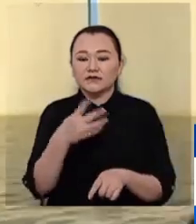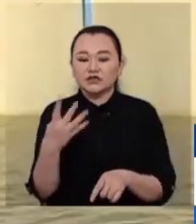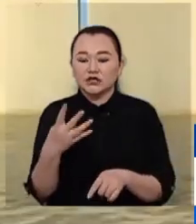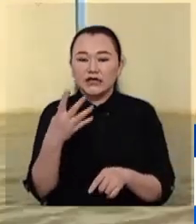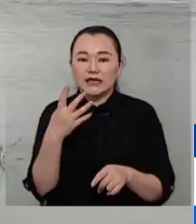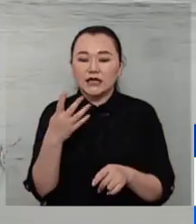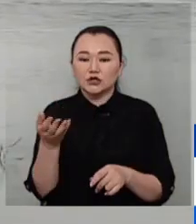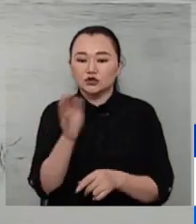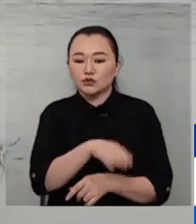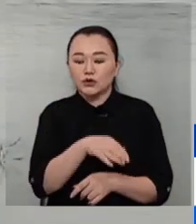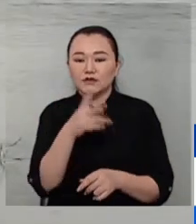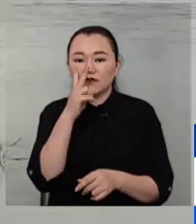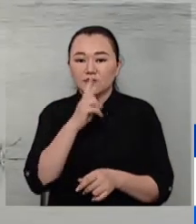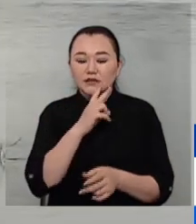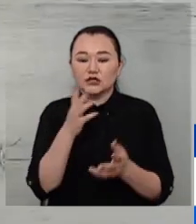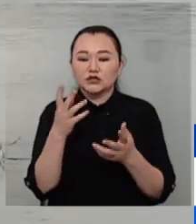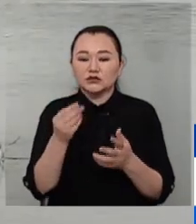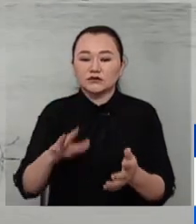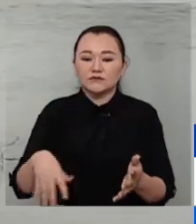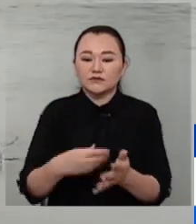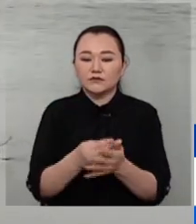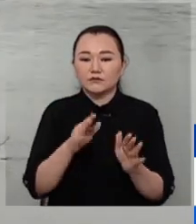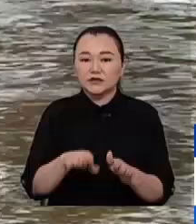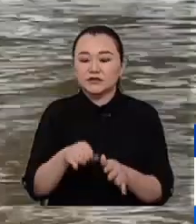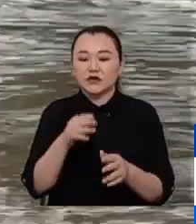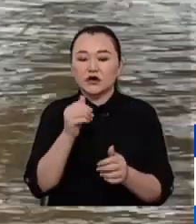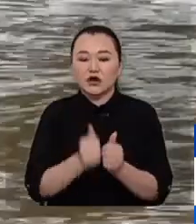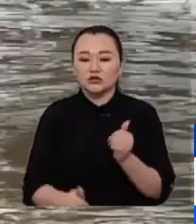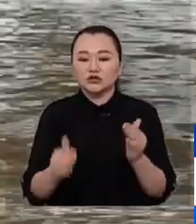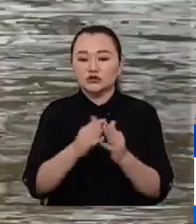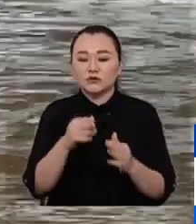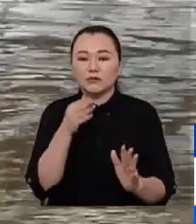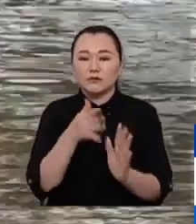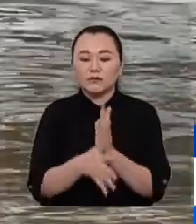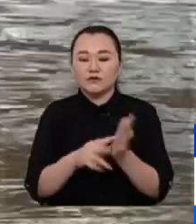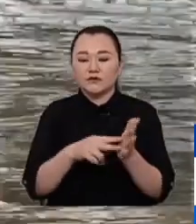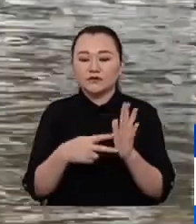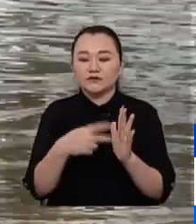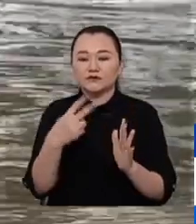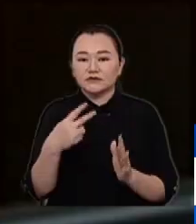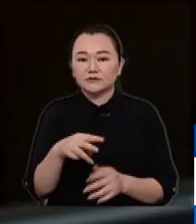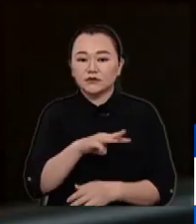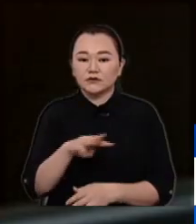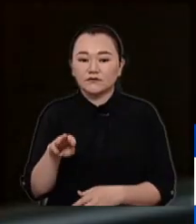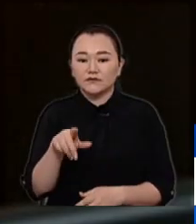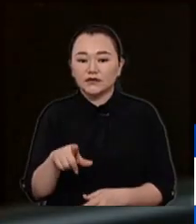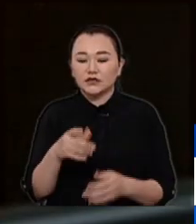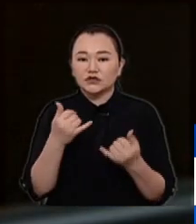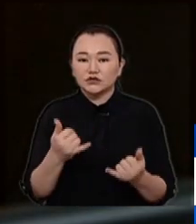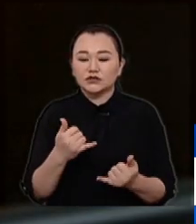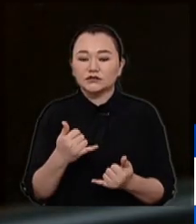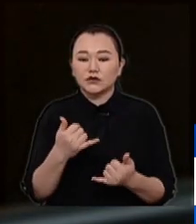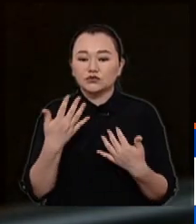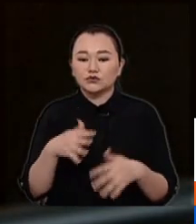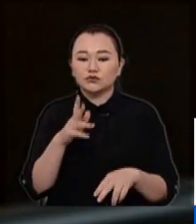Причем за два месяца за счет местного бюджета. На каждое жилье планируют потратить по 20 миллионов тенге. Сейчас по нему